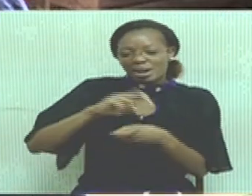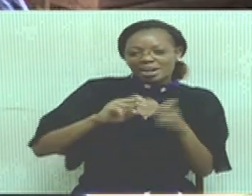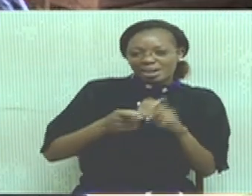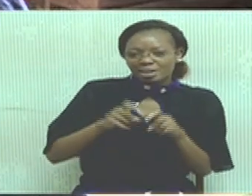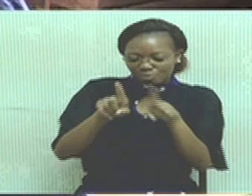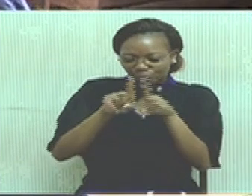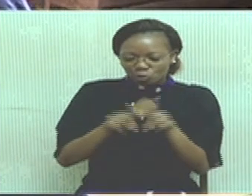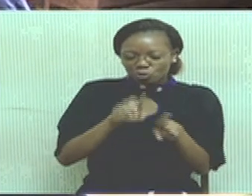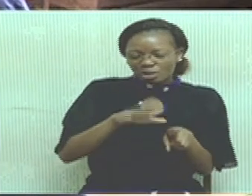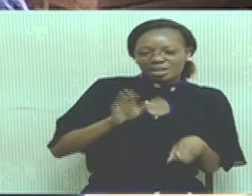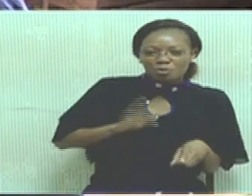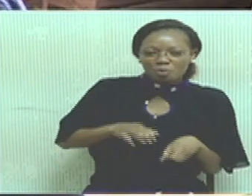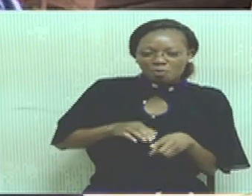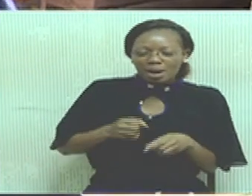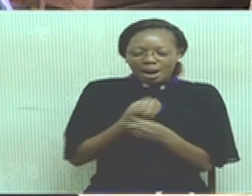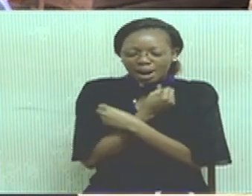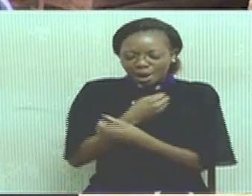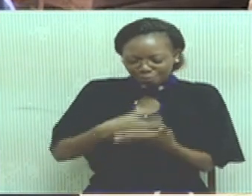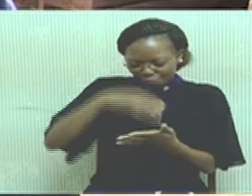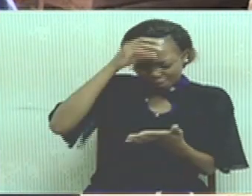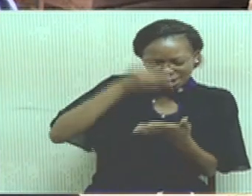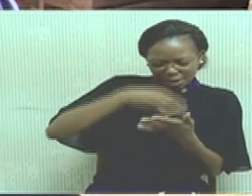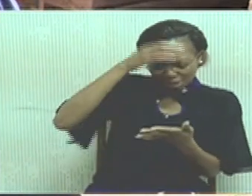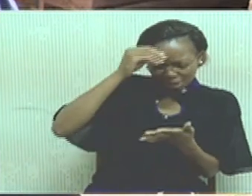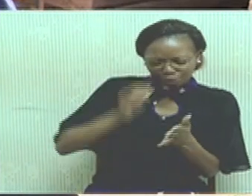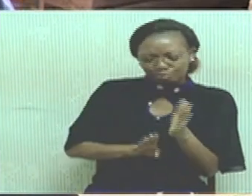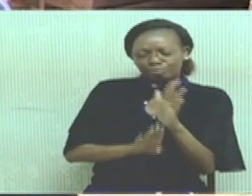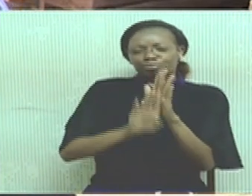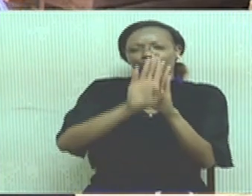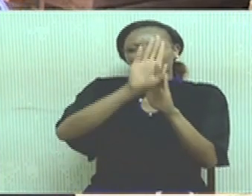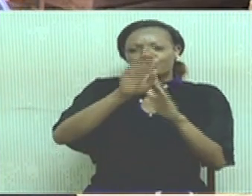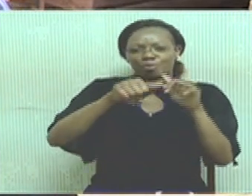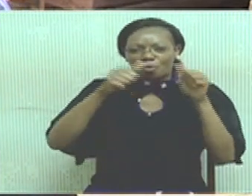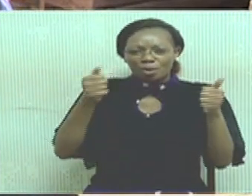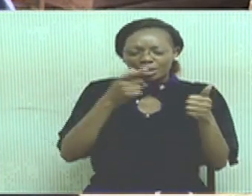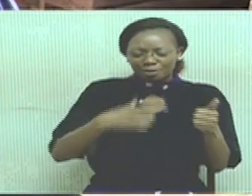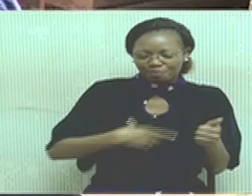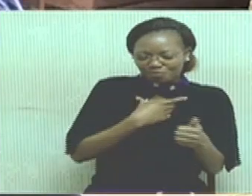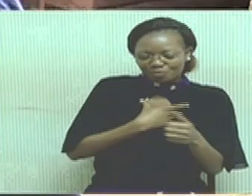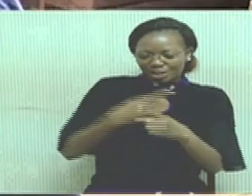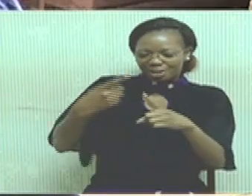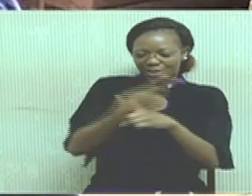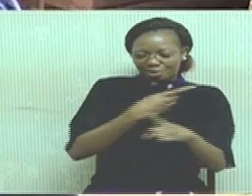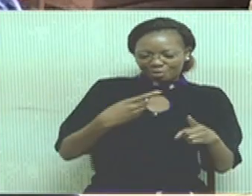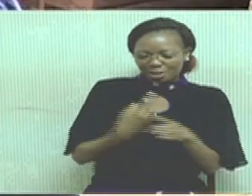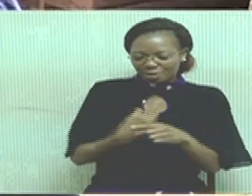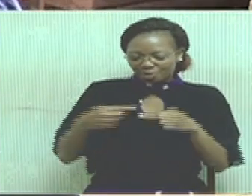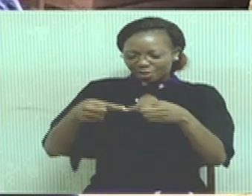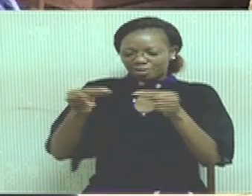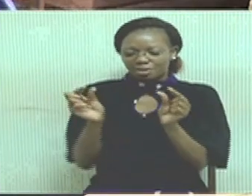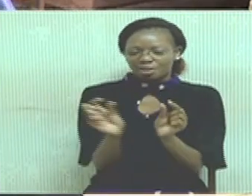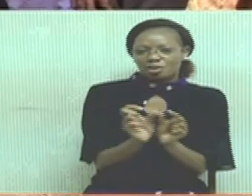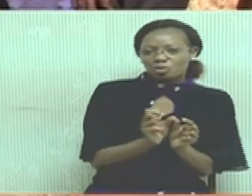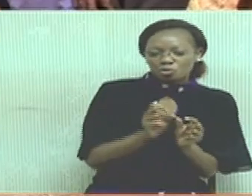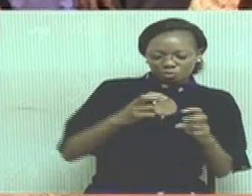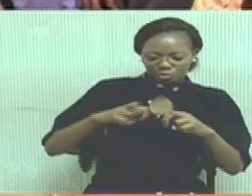mzee huwezi kutoseka. Sasa niende kwa shamba, akuja na 5,000, mimi akuja apita na